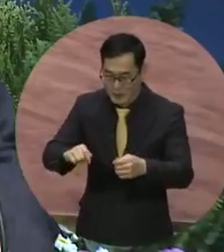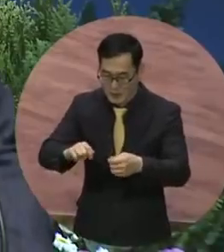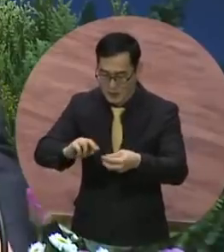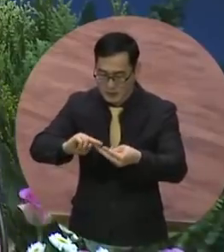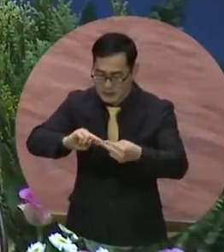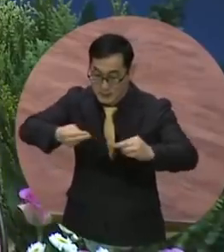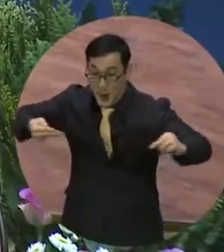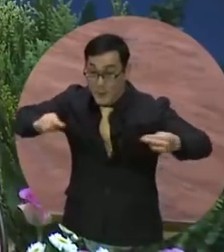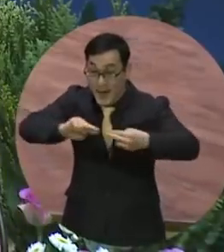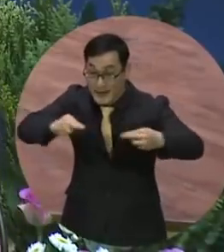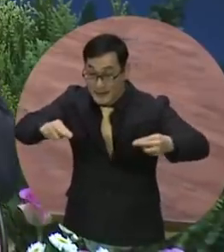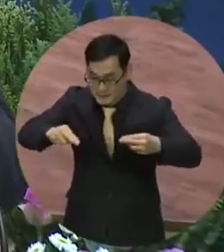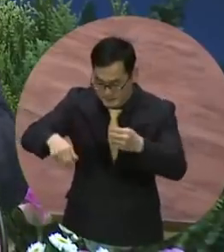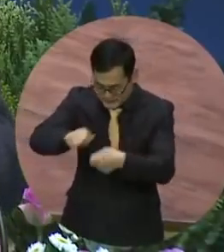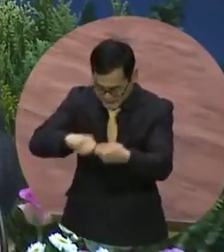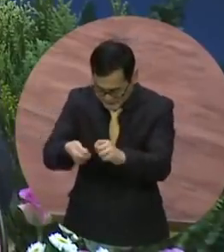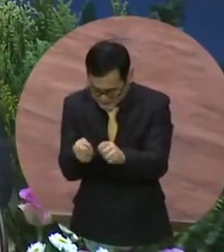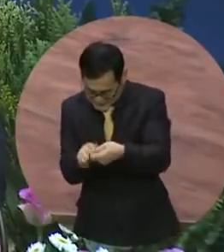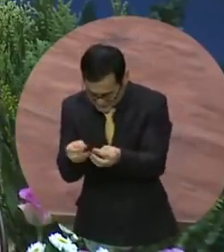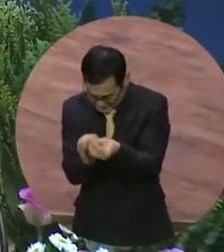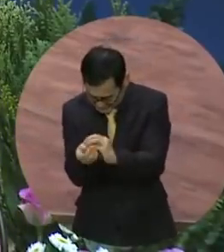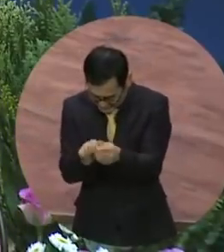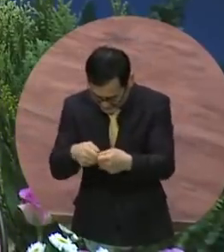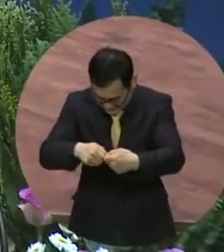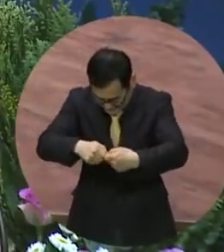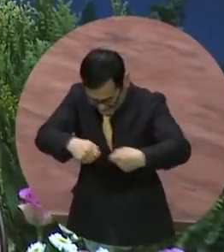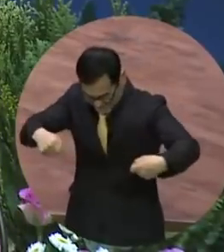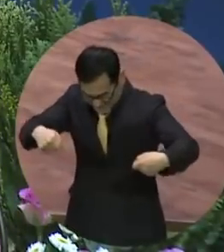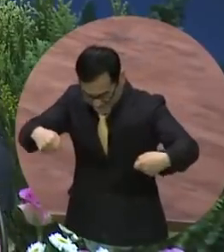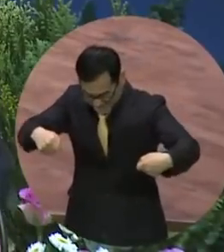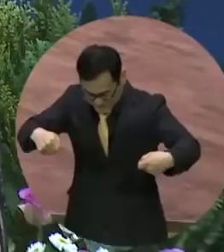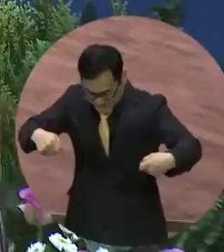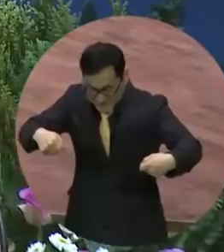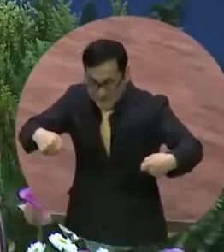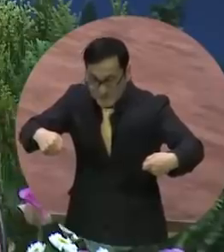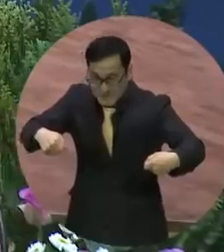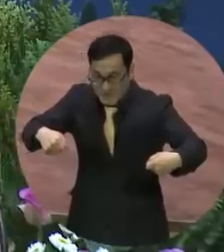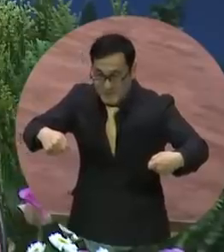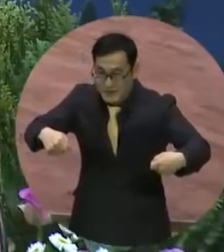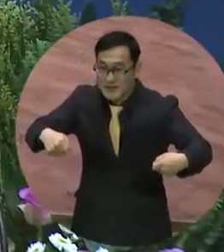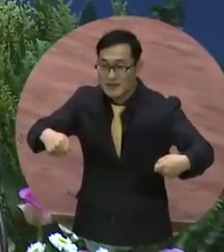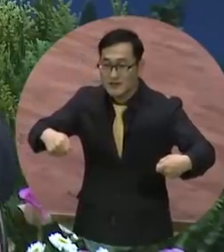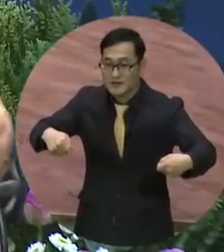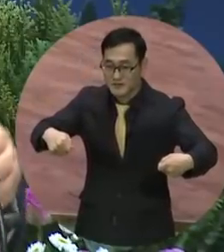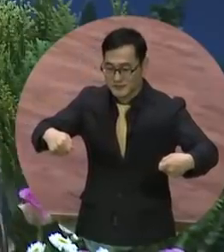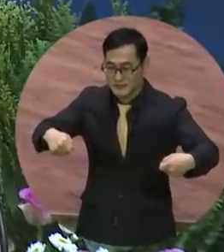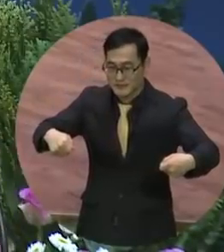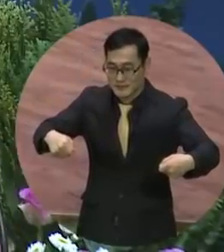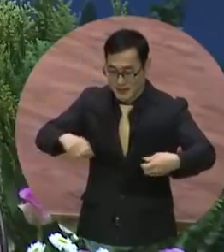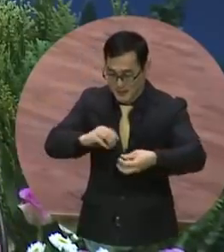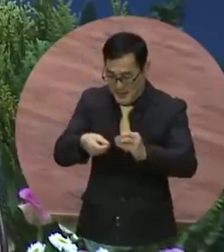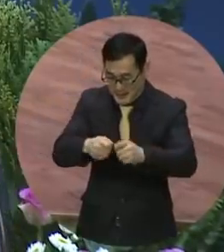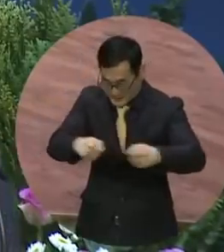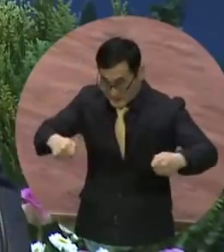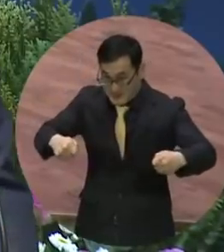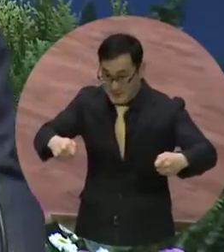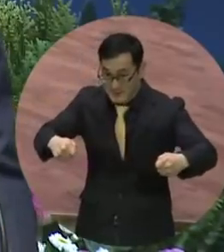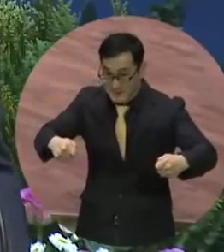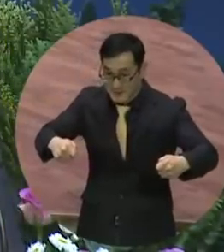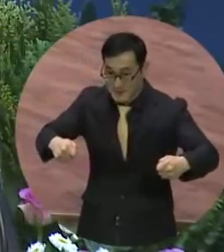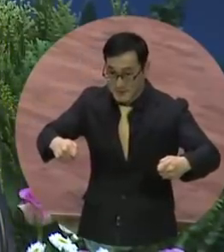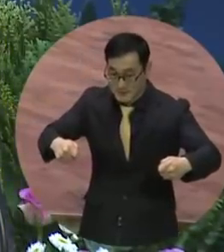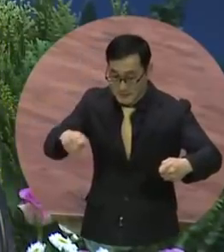방법으로 매듭을 만들었어요. 매듭을 쫙 지어가지고 전차 한 대를 딱 붙여가지고 그걸 막 그렇게 매듭을 묶어놨어요.